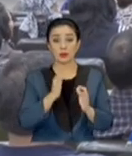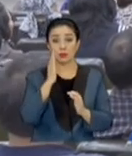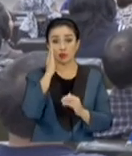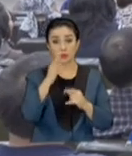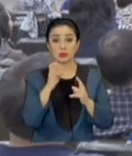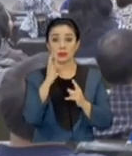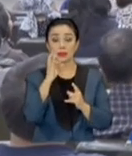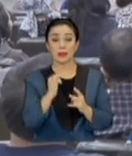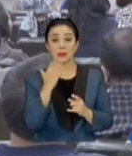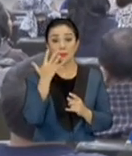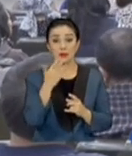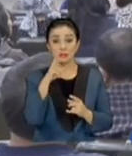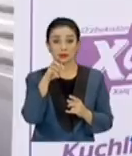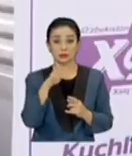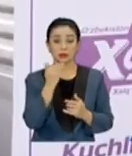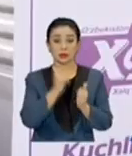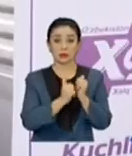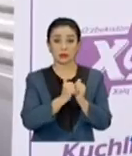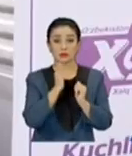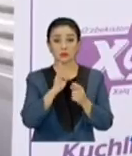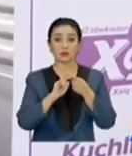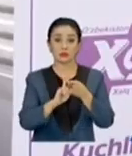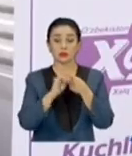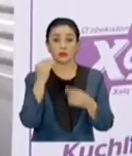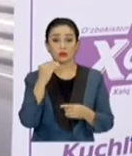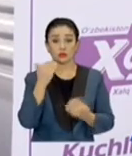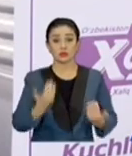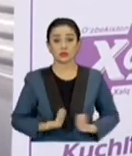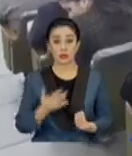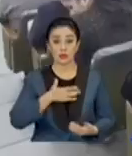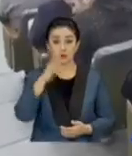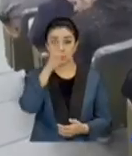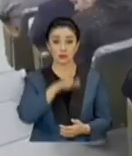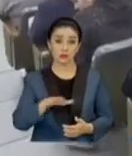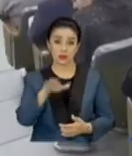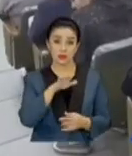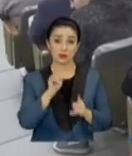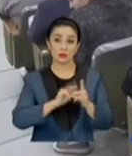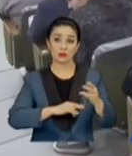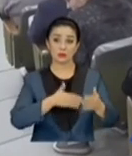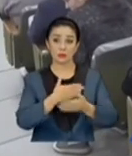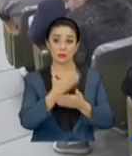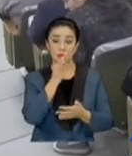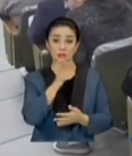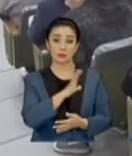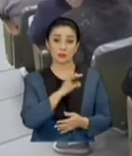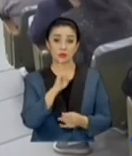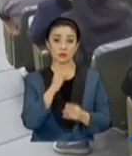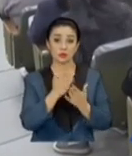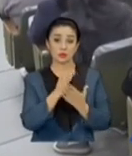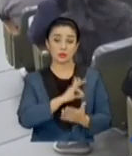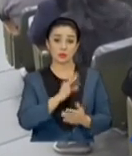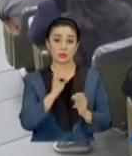предстоящие 5 лет. И от выбора каждого будет зависеть качество жизни в нашей стране. Активисты партии также подчеркнули, что приоритет